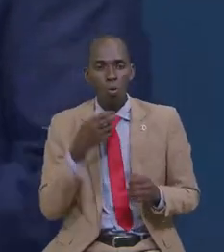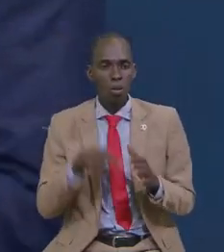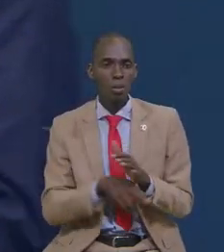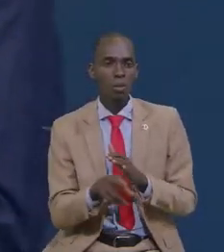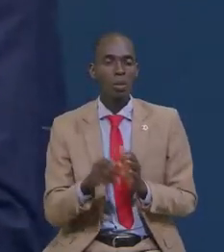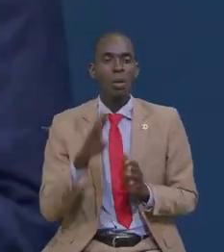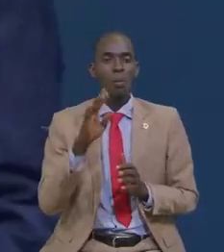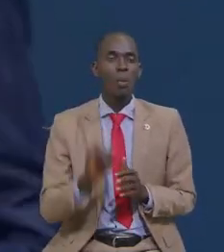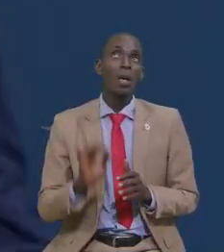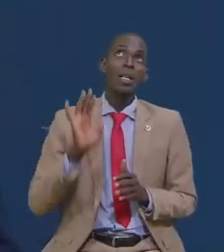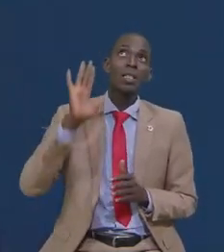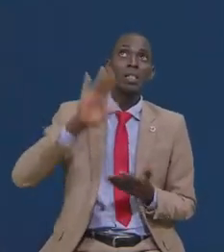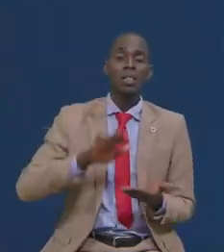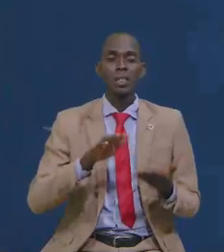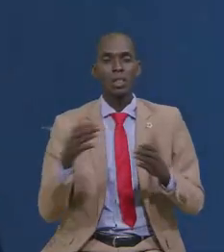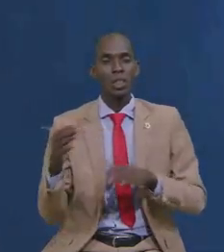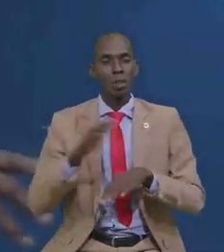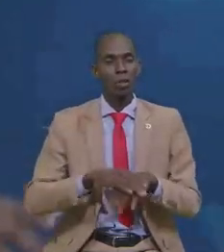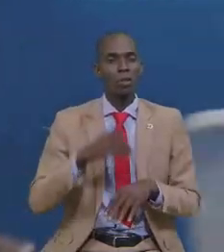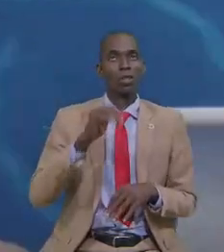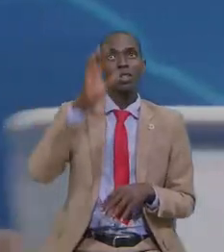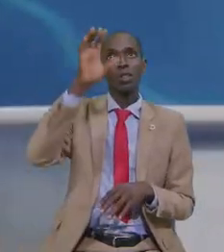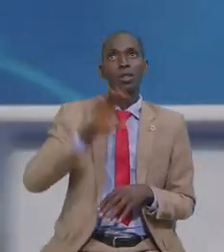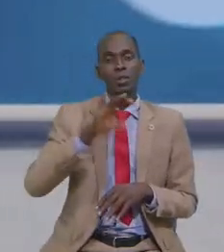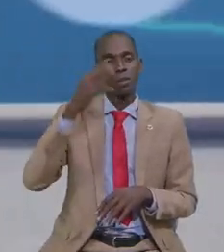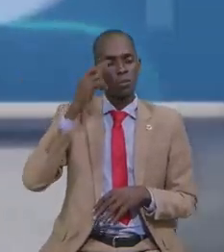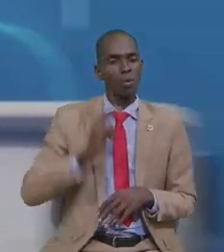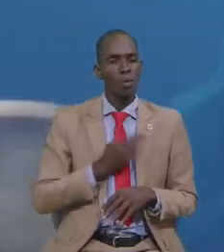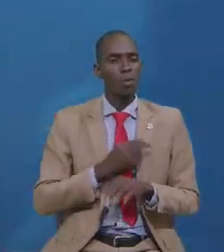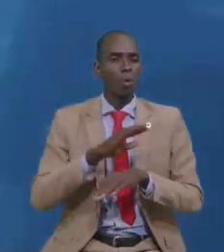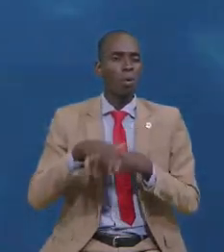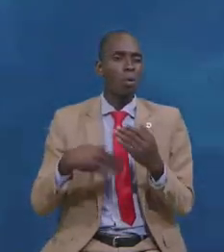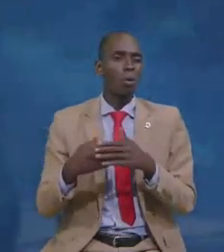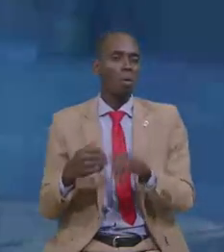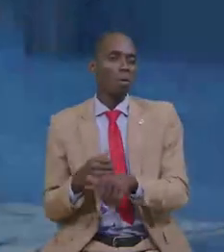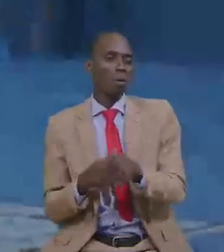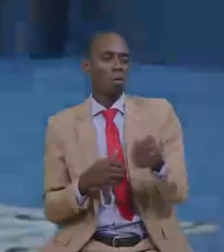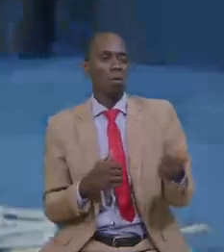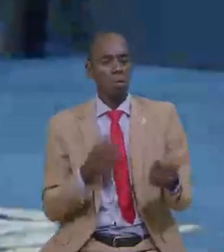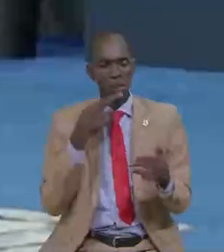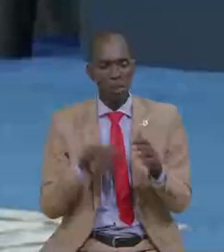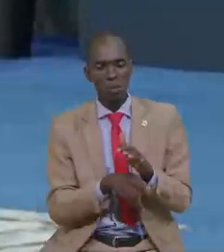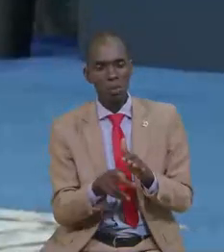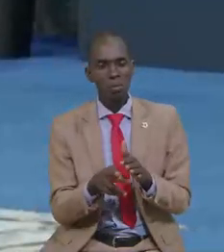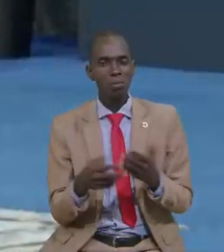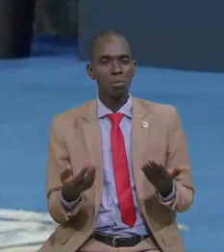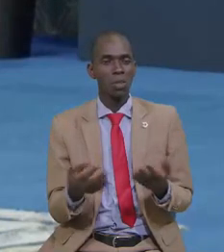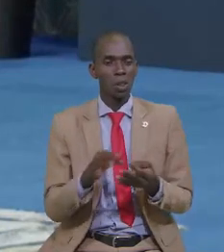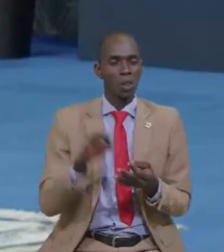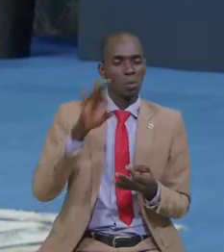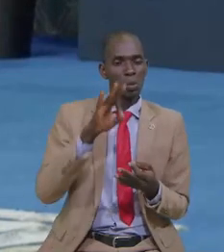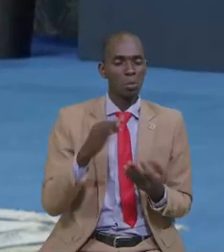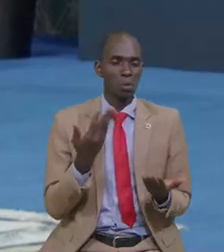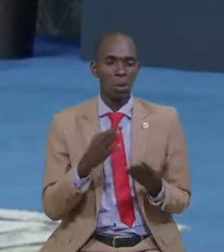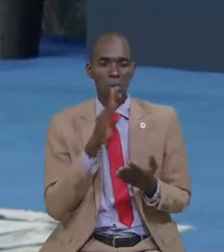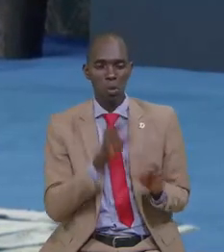serpent par sa mort à la croix pour nous, tous les autres serpents, les serpents spirituels,